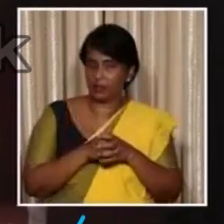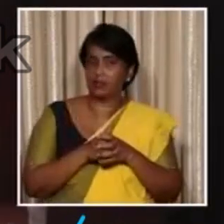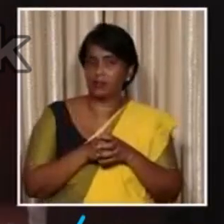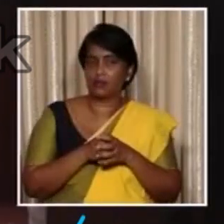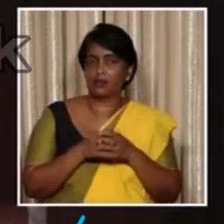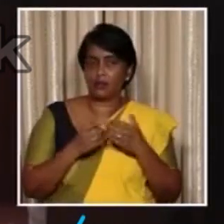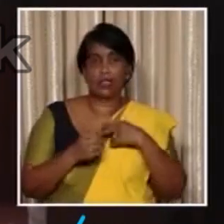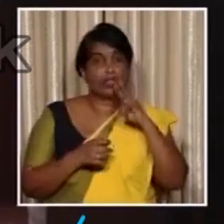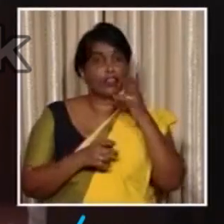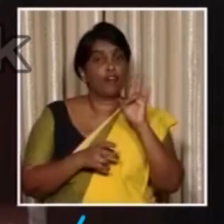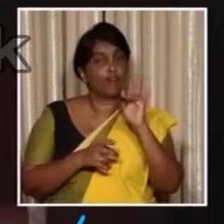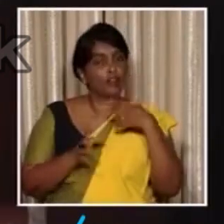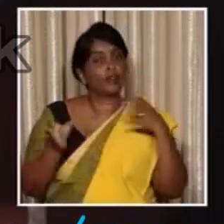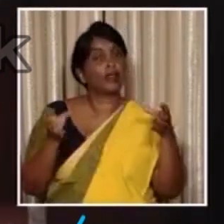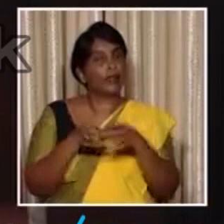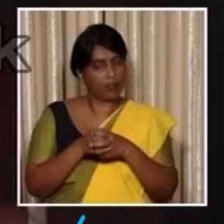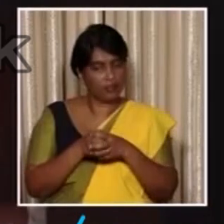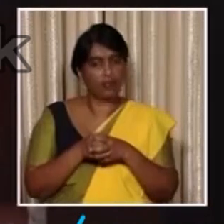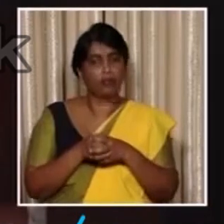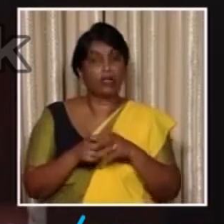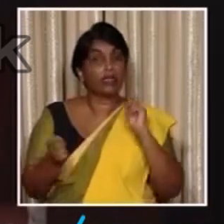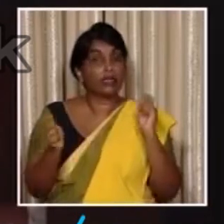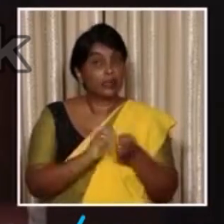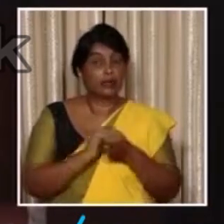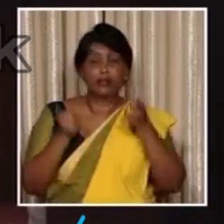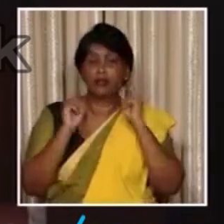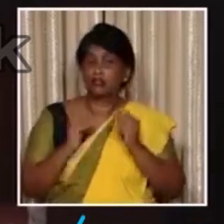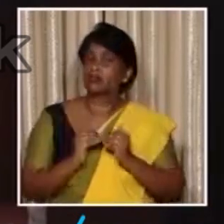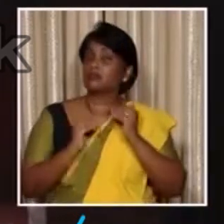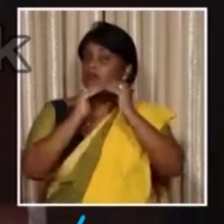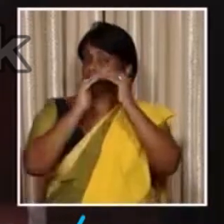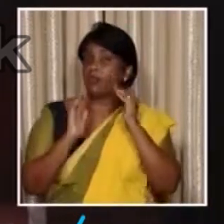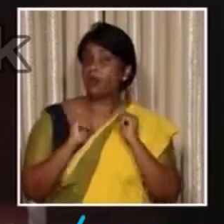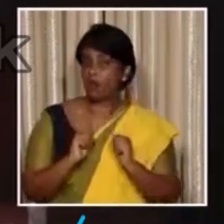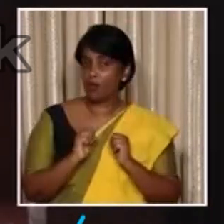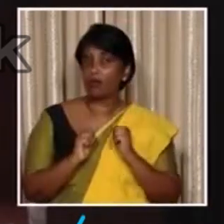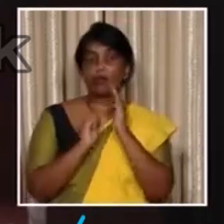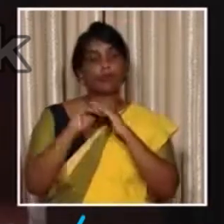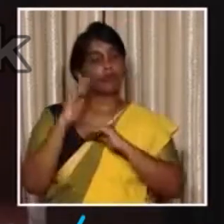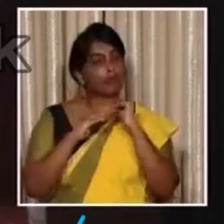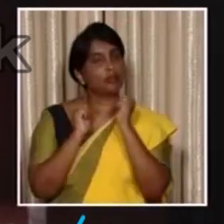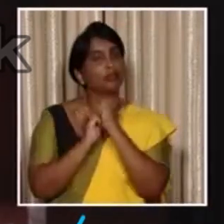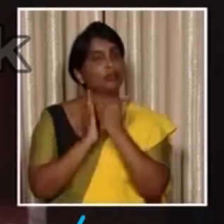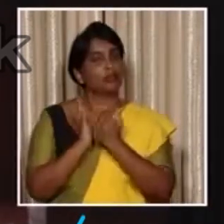අපි 225ම එකතනකට ඇවිල්ලා ක්‍රිකට් ක්‍රීඩාව ඉදිරියට යා යුතු වැඩපිළිවෙල පිළිබඳව එකඟතාවයක් ඇති කරගමු.